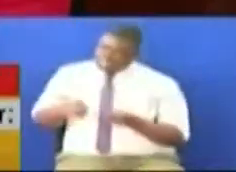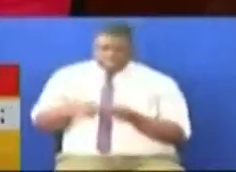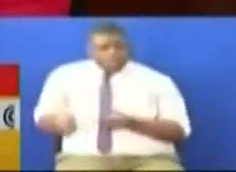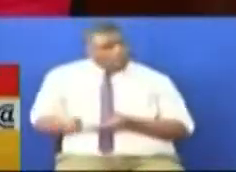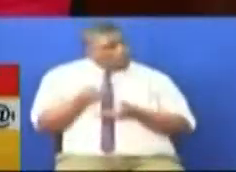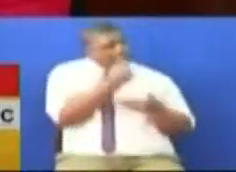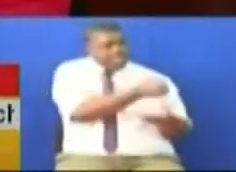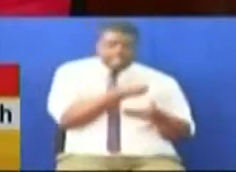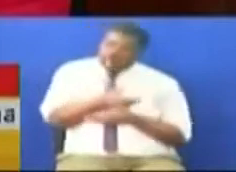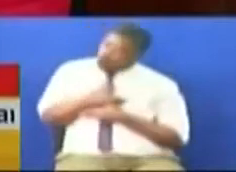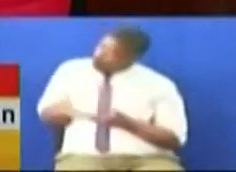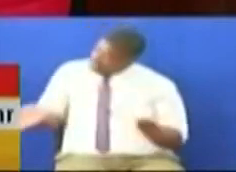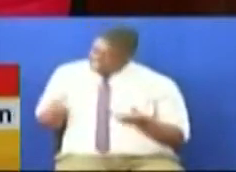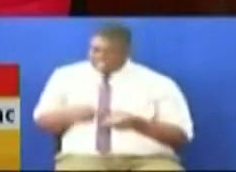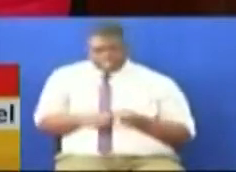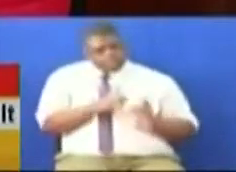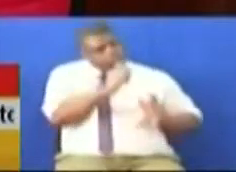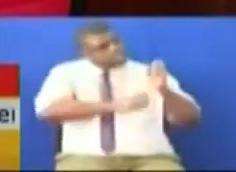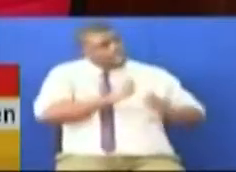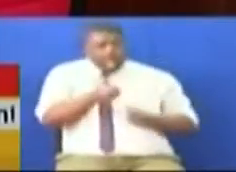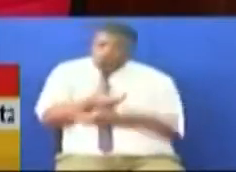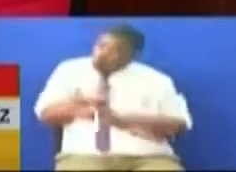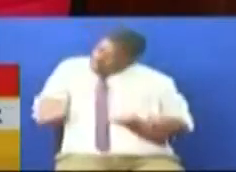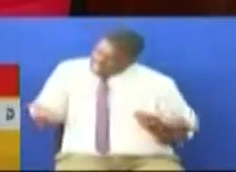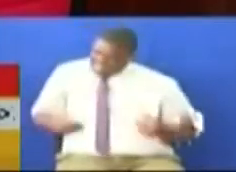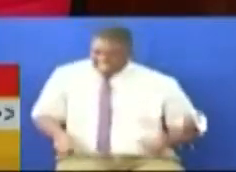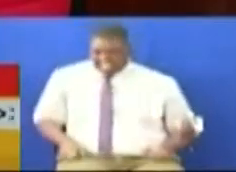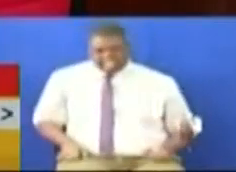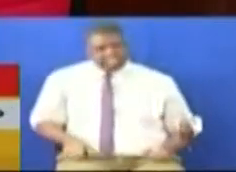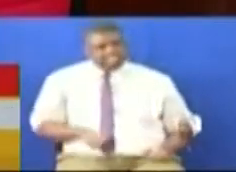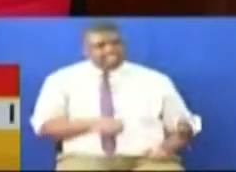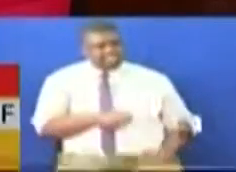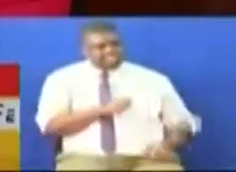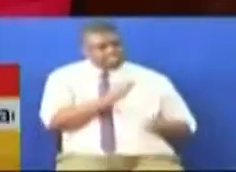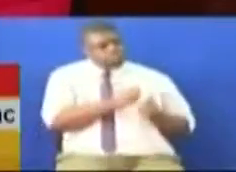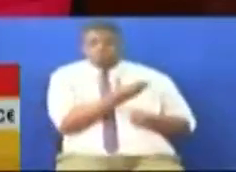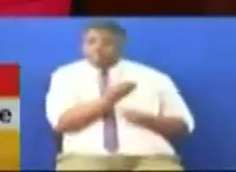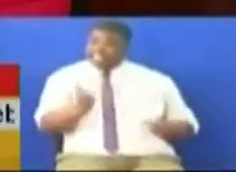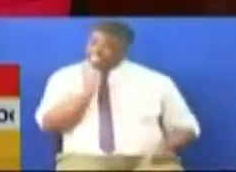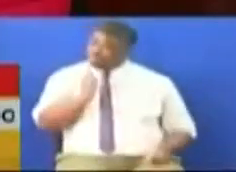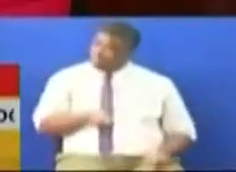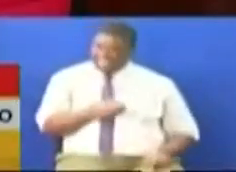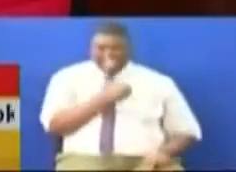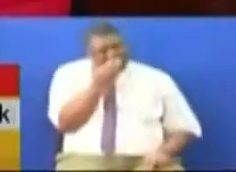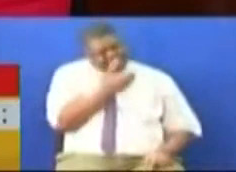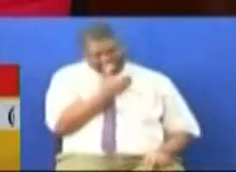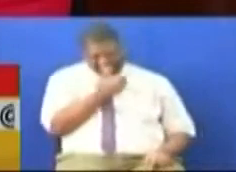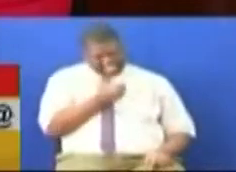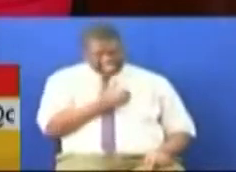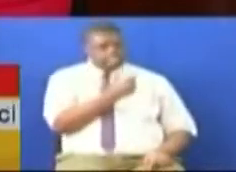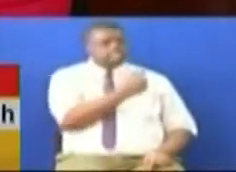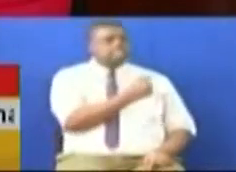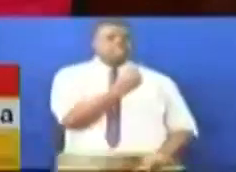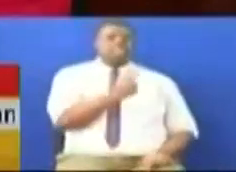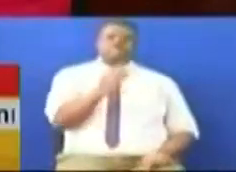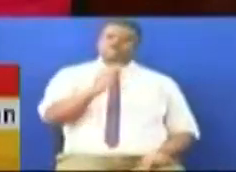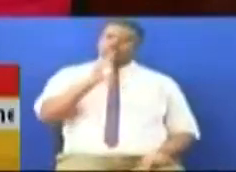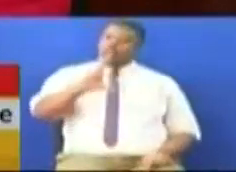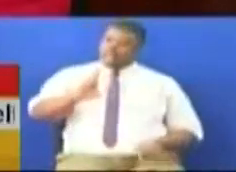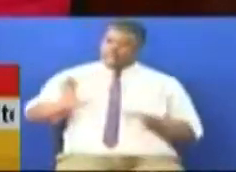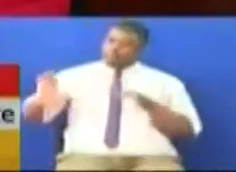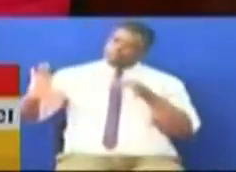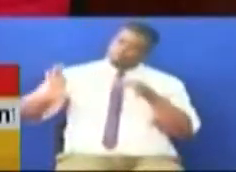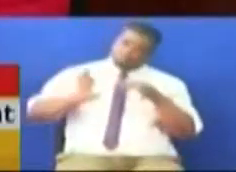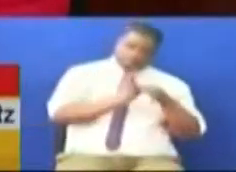hawawezi kucompete. Lakini kitu kingine ambacho kinachekesha, Mheshimiwa Spika, TTCL wamejiunga na Tigo